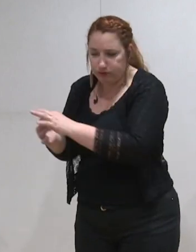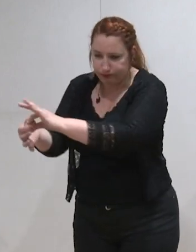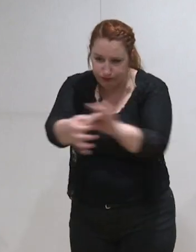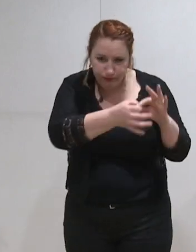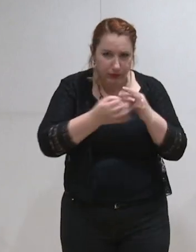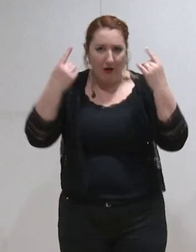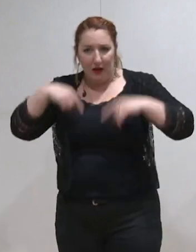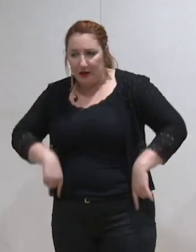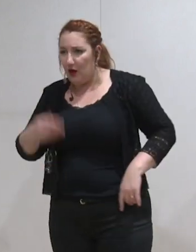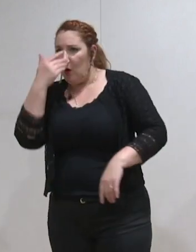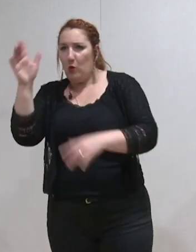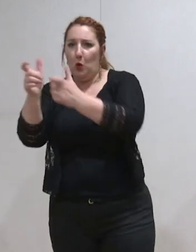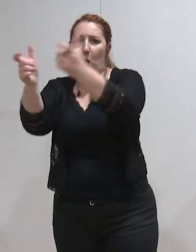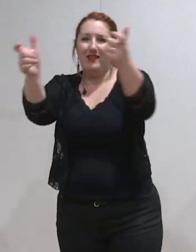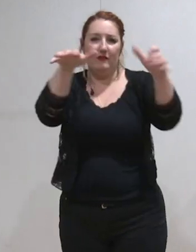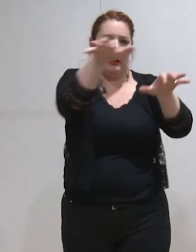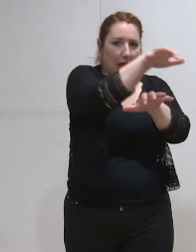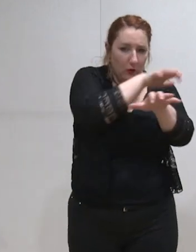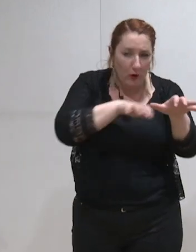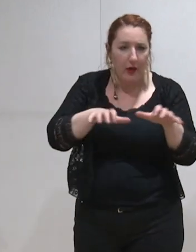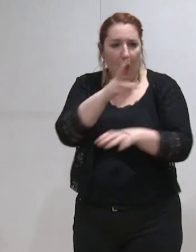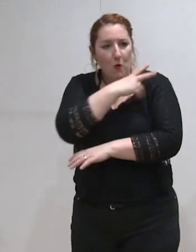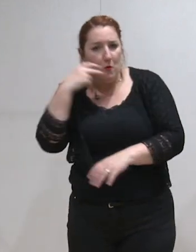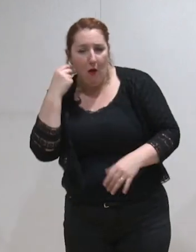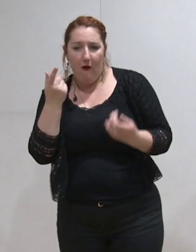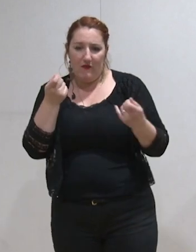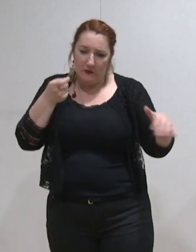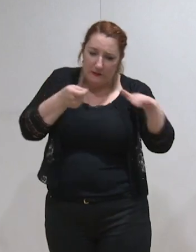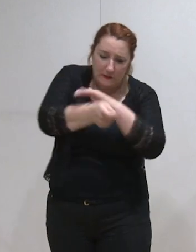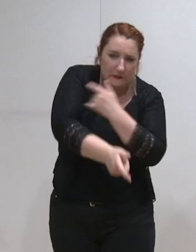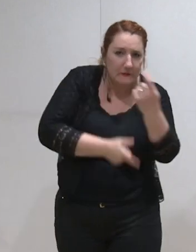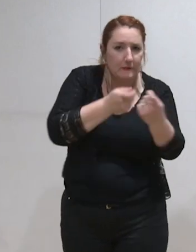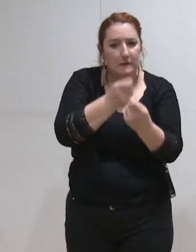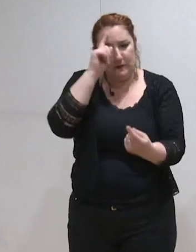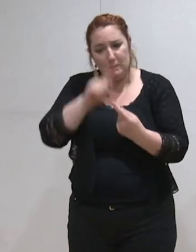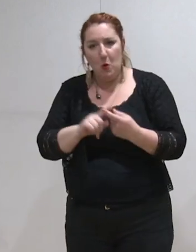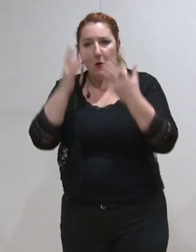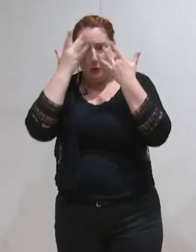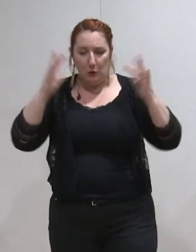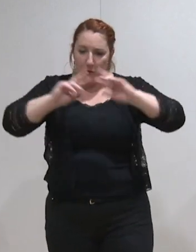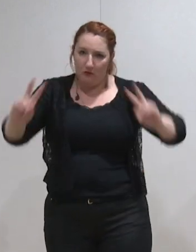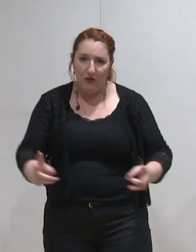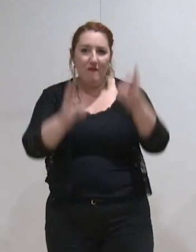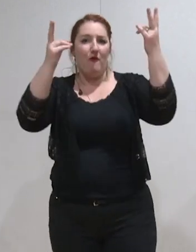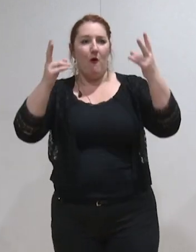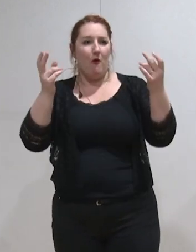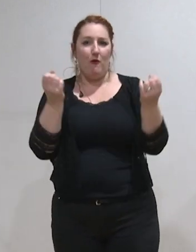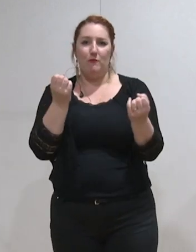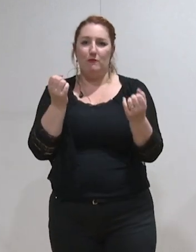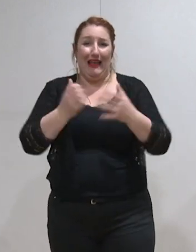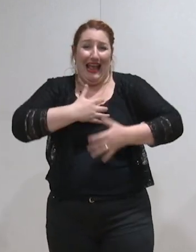collectivités territoriales avec des moyens humains et financiers adéquats afin de préserver la vitalité et le foisonnement culturel